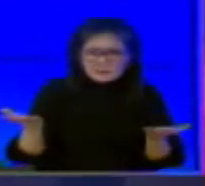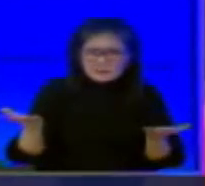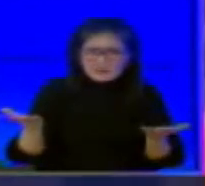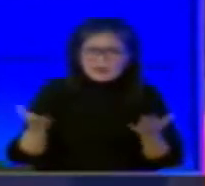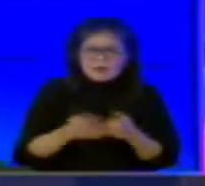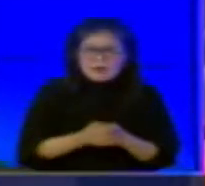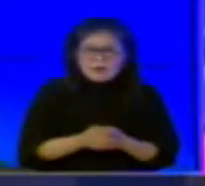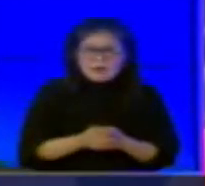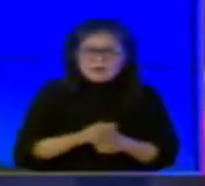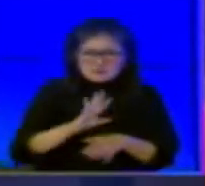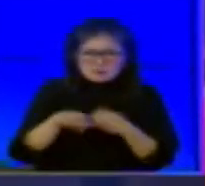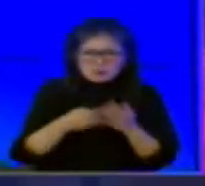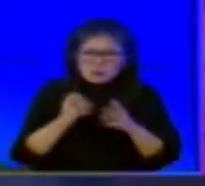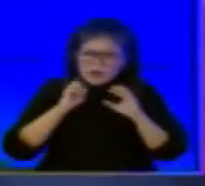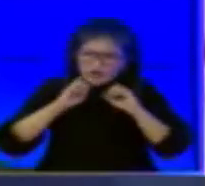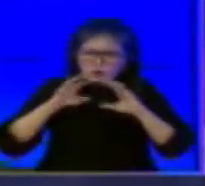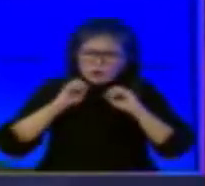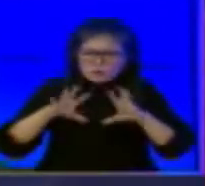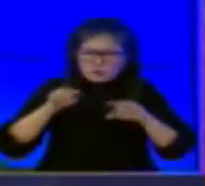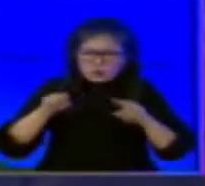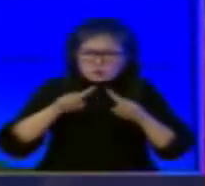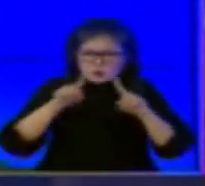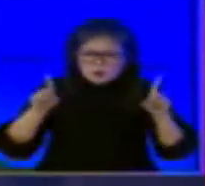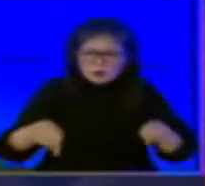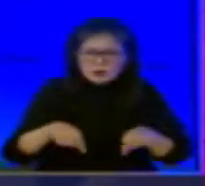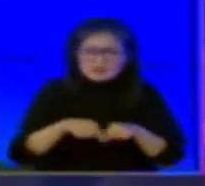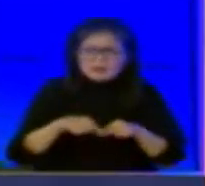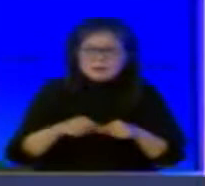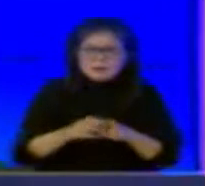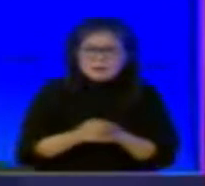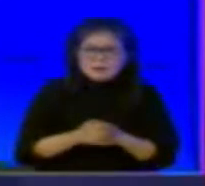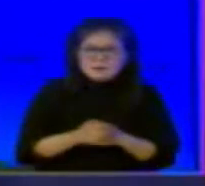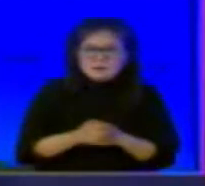himbauan. Saya menerima surat-surat semua dalam bentuk himbauan, dalam bentuk saran. Himbauan dan saran bukan larangan.